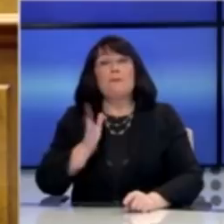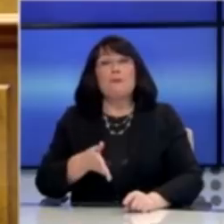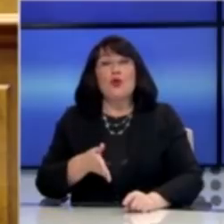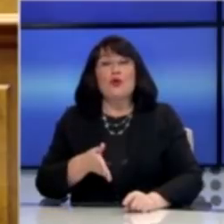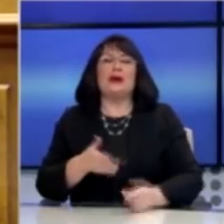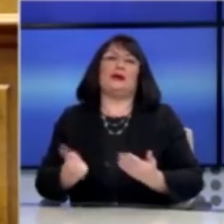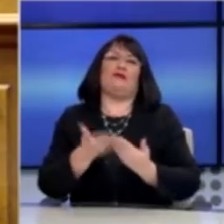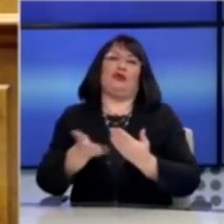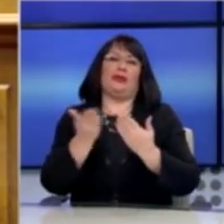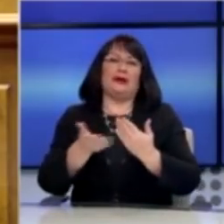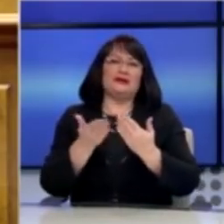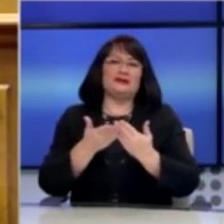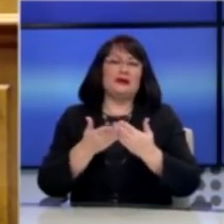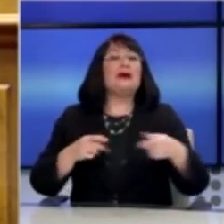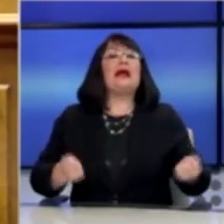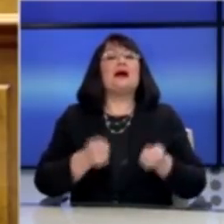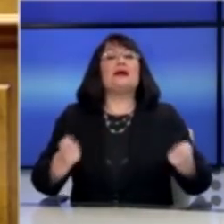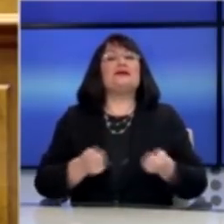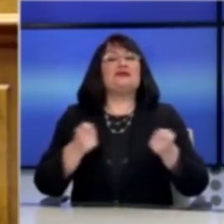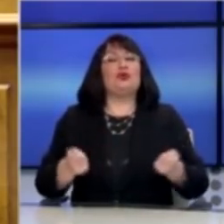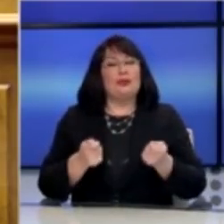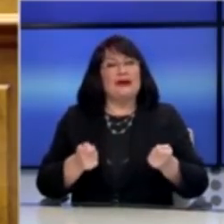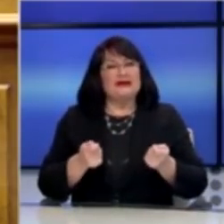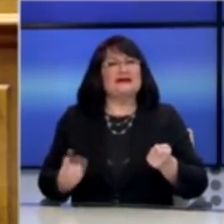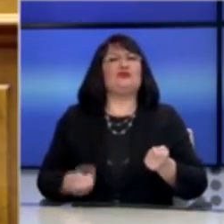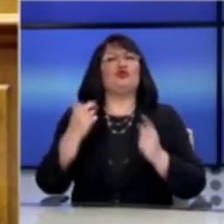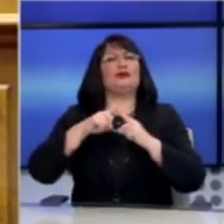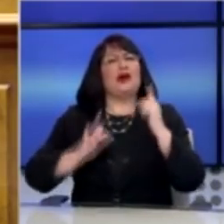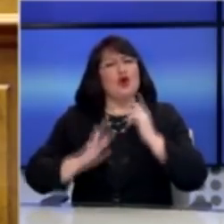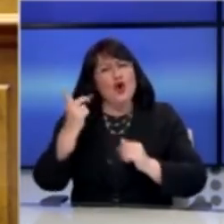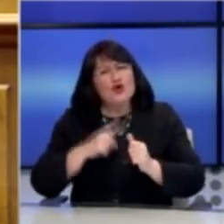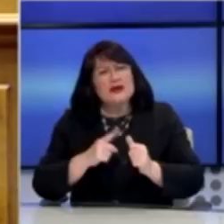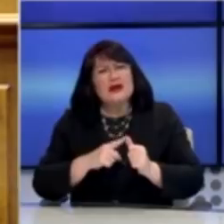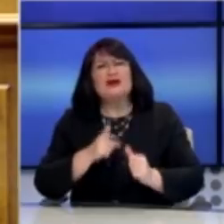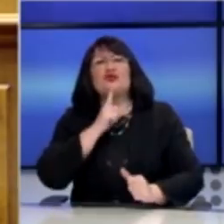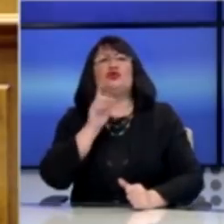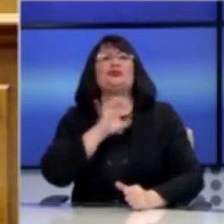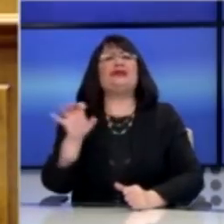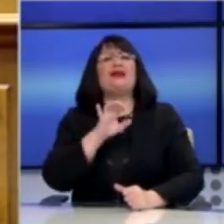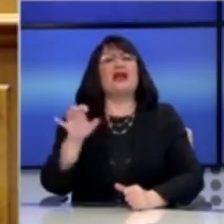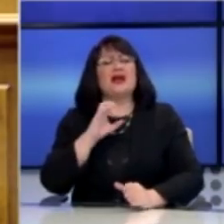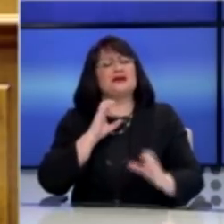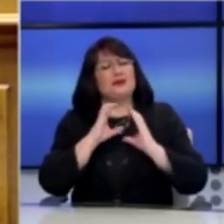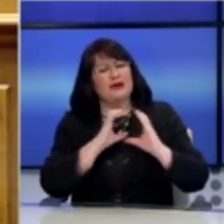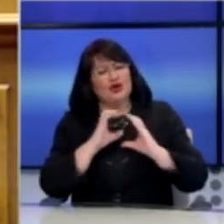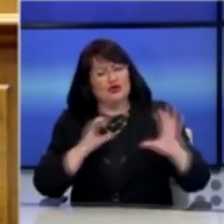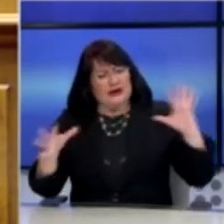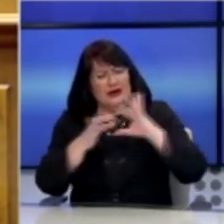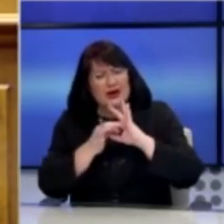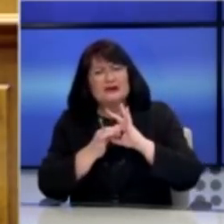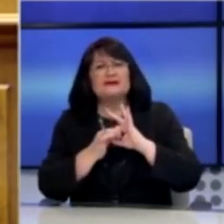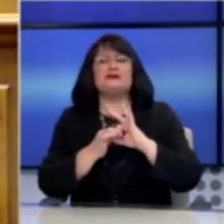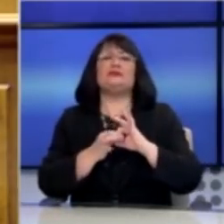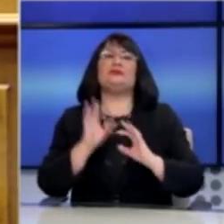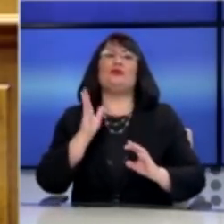να αναπτύξει και να χρησιμοποιήσει τις νέες τεχνολογίες όπως τις ψηφιακές επικοινωνίες για να